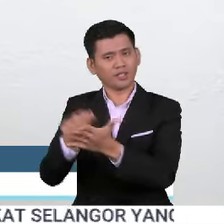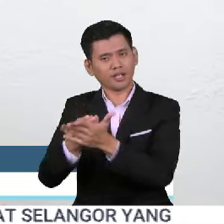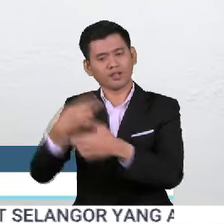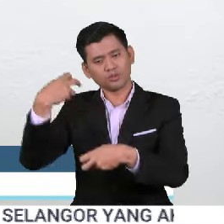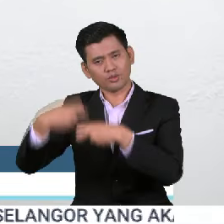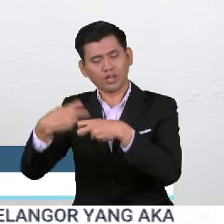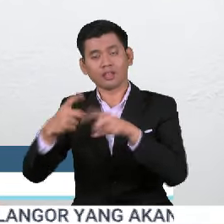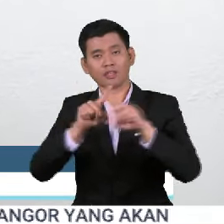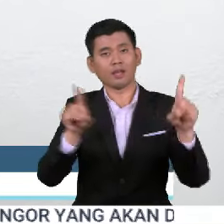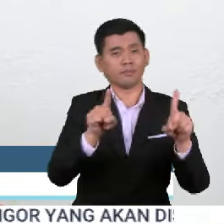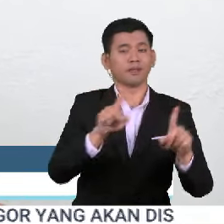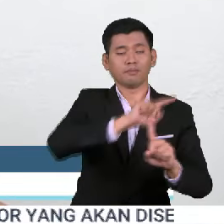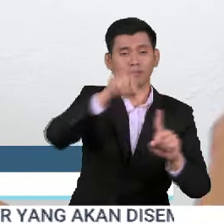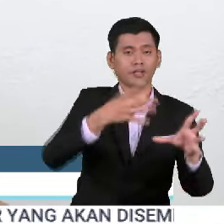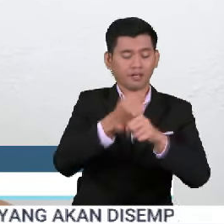sukalah.